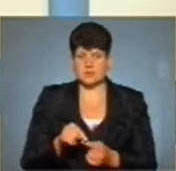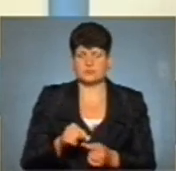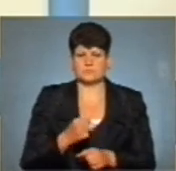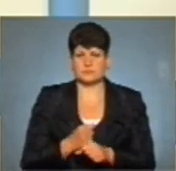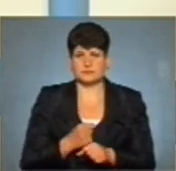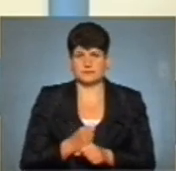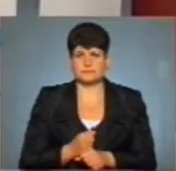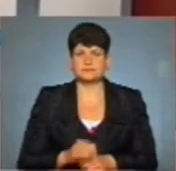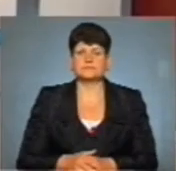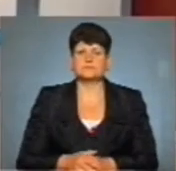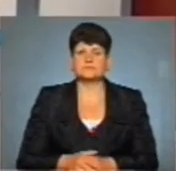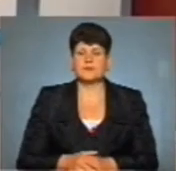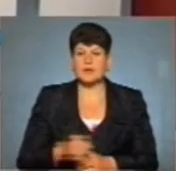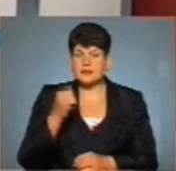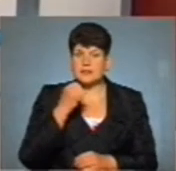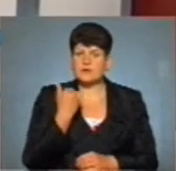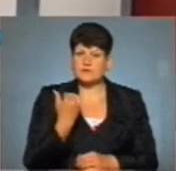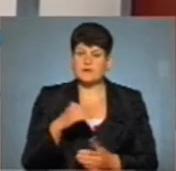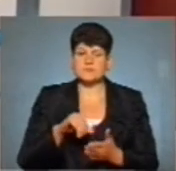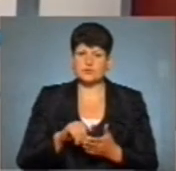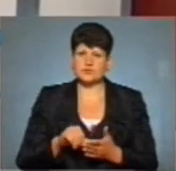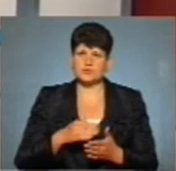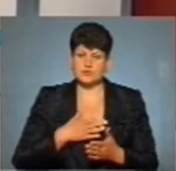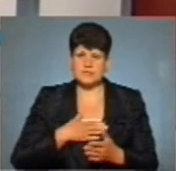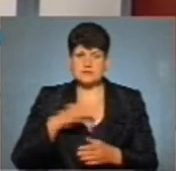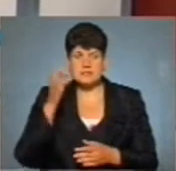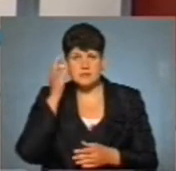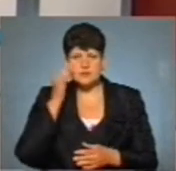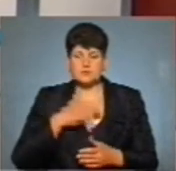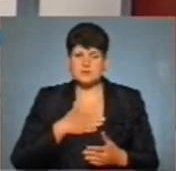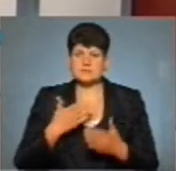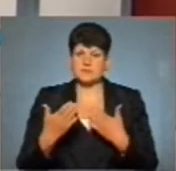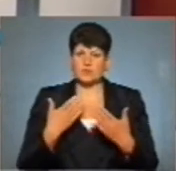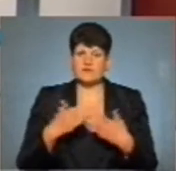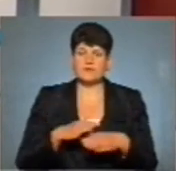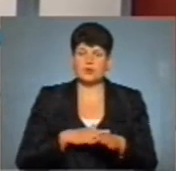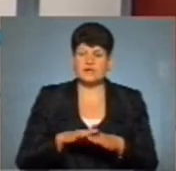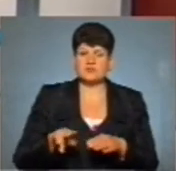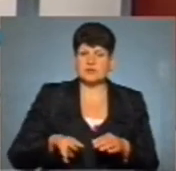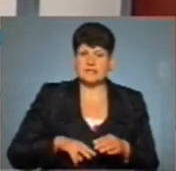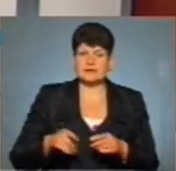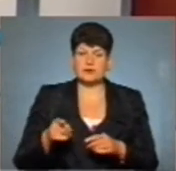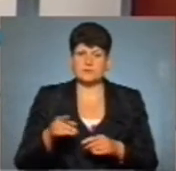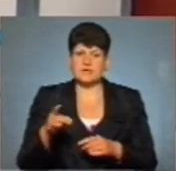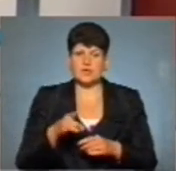ними стоять. Дуже дякую вам за участь у нашому ефірі. Нагадаю, що ми спілкувалися з виконавчим директором